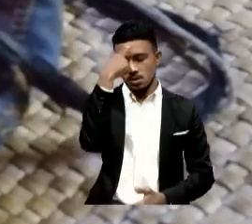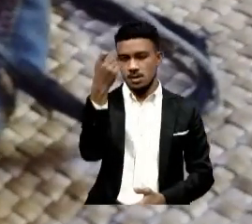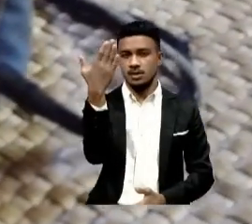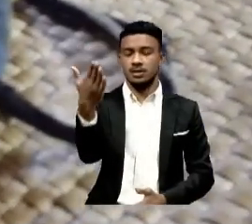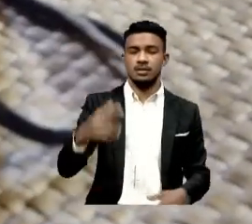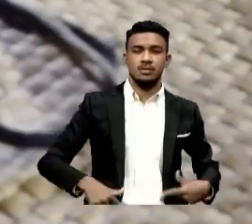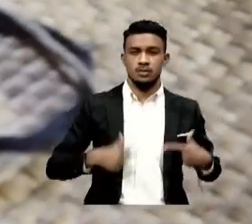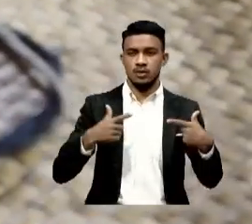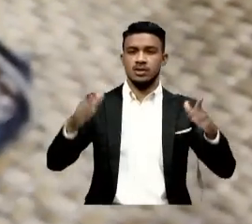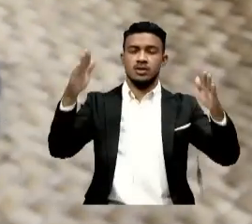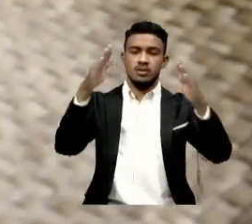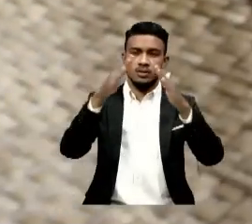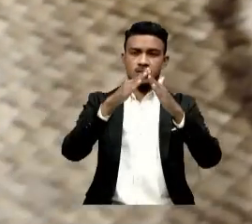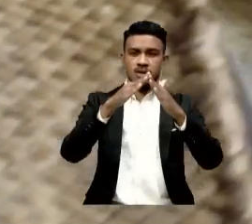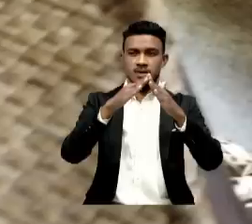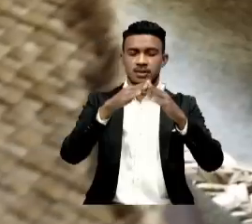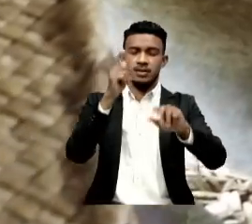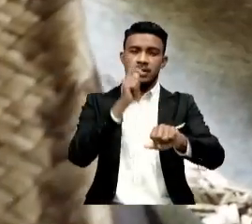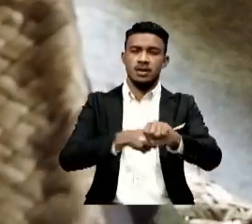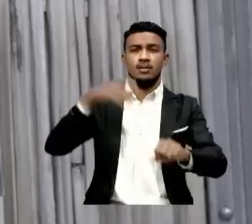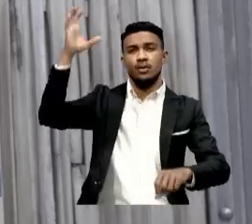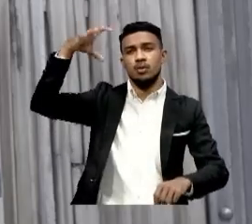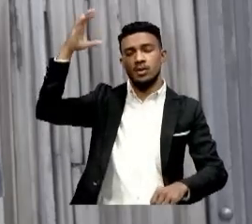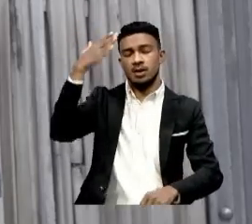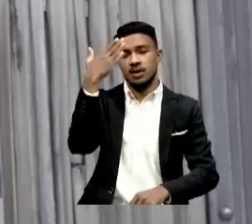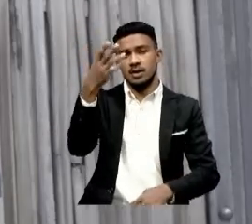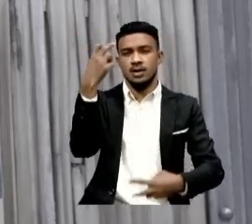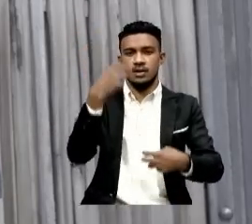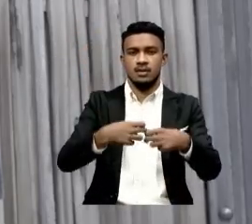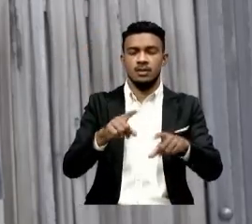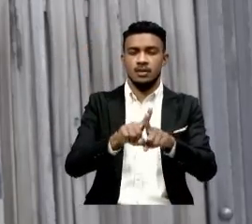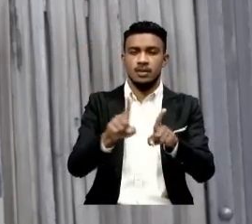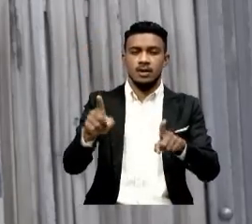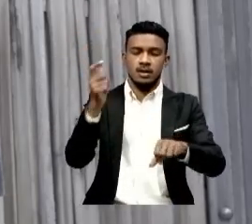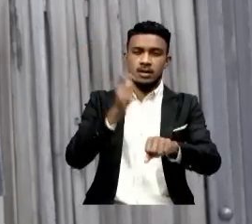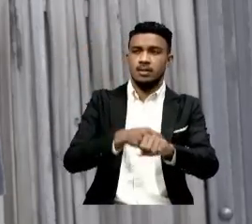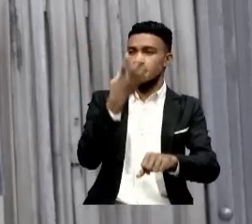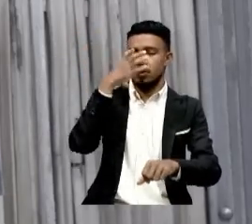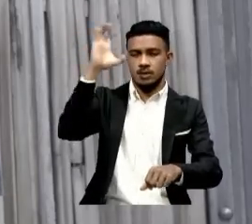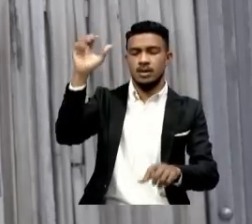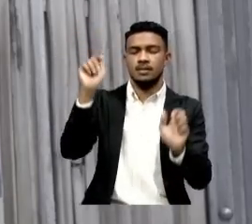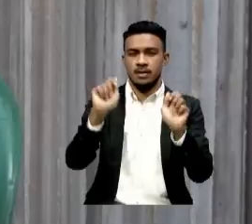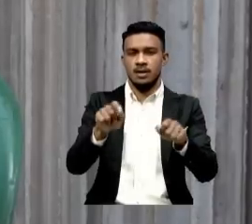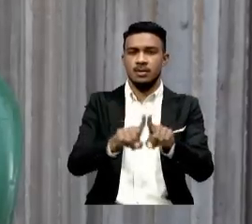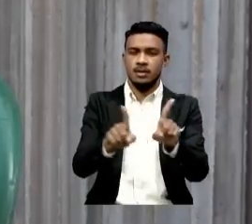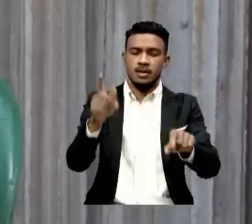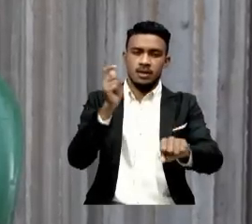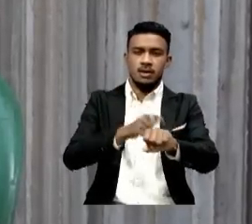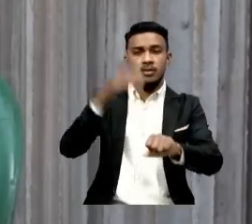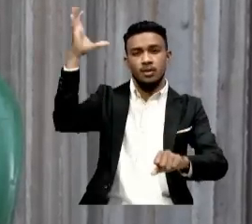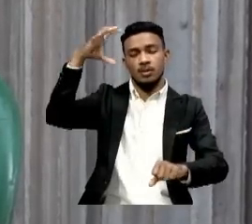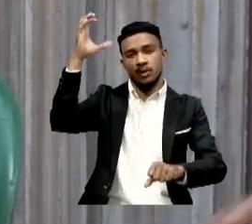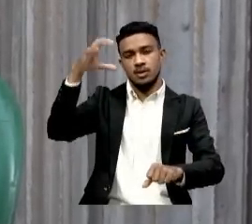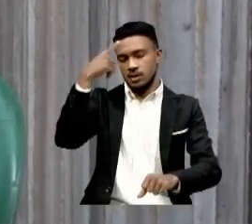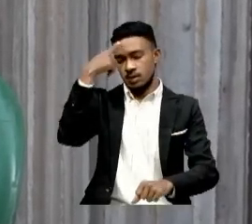muris ne uma ne tempu udan nia raska mas tempu beloron tamba beloron mas tempu udan nia raska los tamba